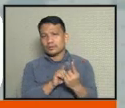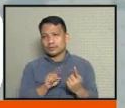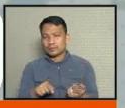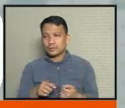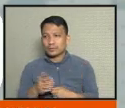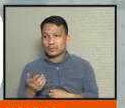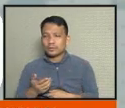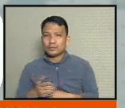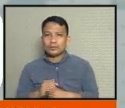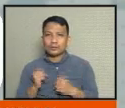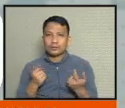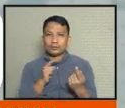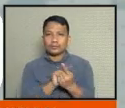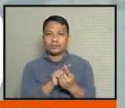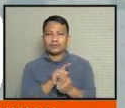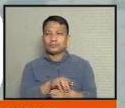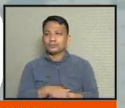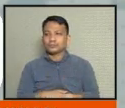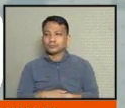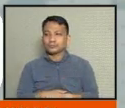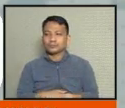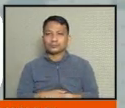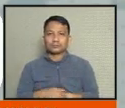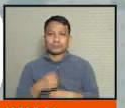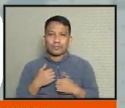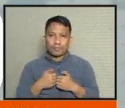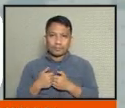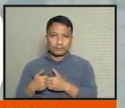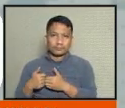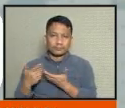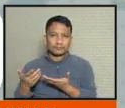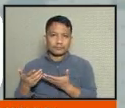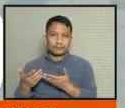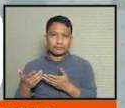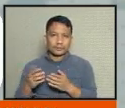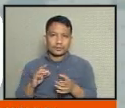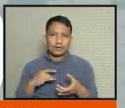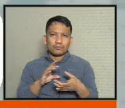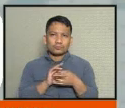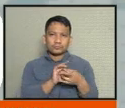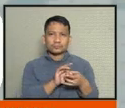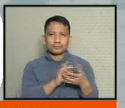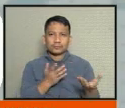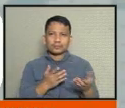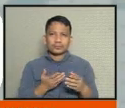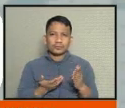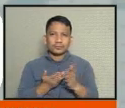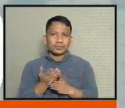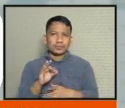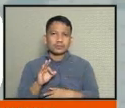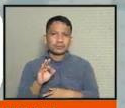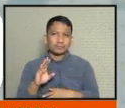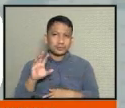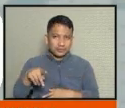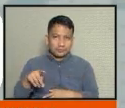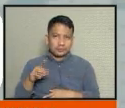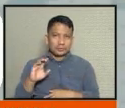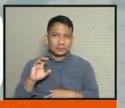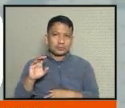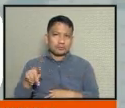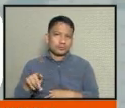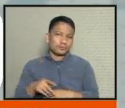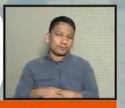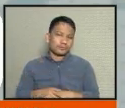si, okay, childhood sweetheart nga pala. Pero paano sila nag-reconnect ulit? Sa cellphone.